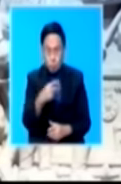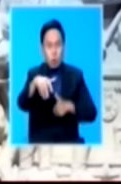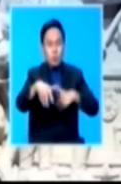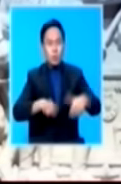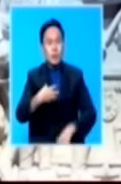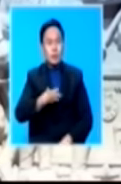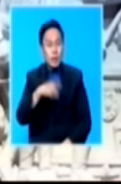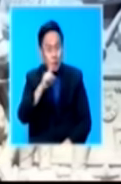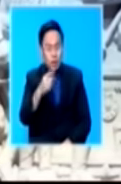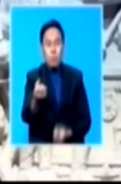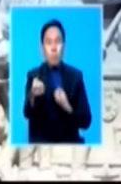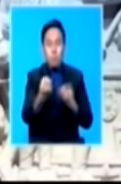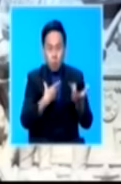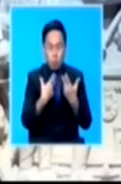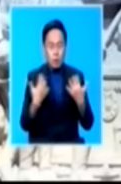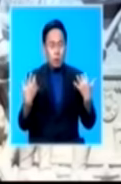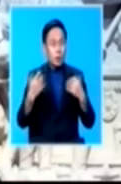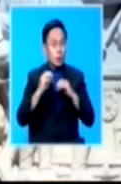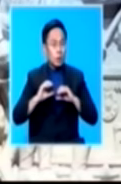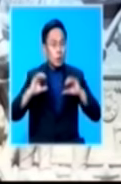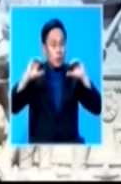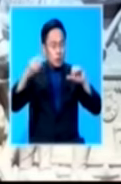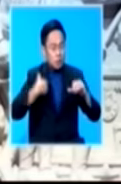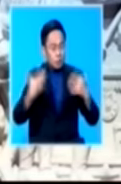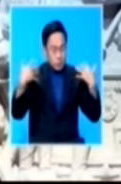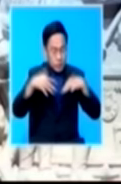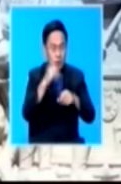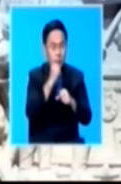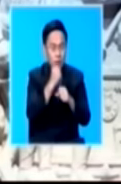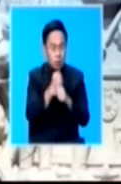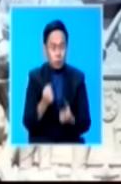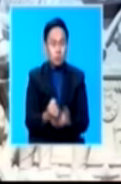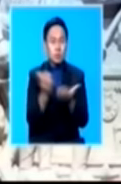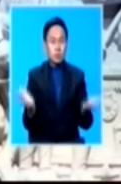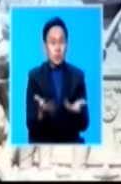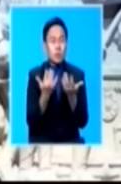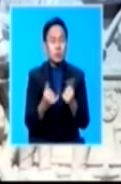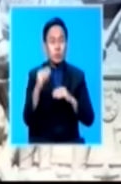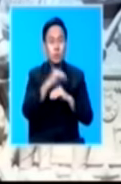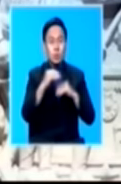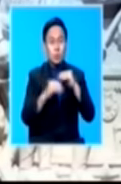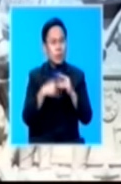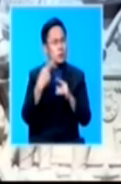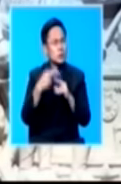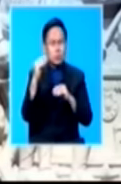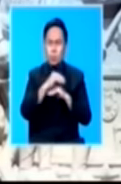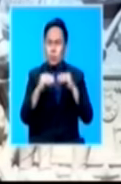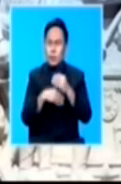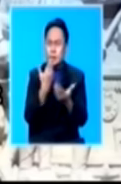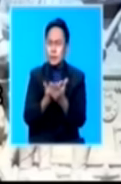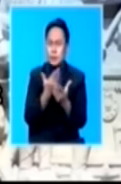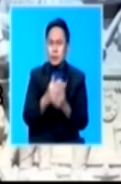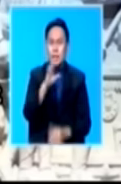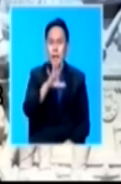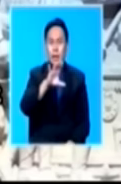แบ่งกันที่ครับในส่วนนั้นก็ท้องถิ่นเขารู้อยู่แล้วให้เขาคิดมาวันนี้เราก็มีโครงการอะไรล่ะโครงการ5ล้านแรกใช่ไหม